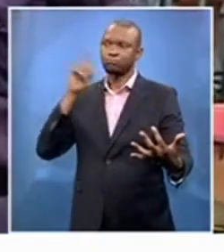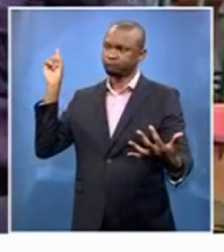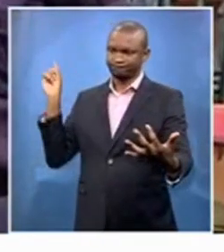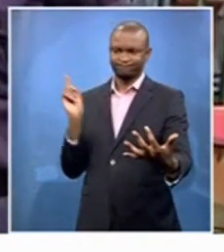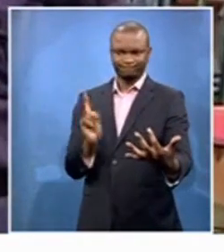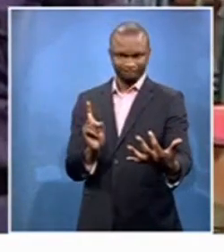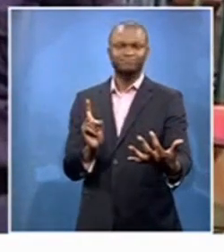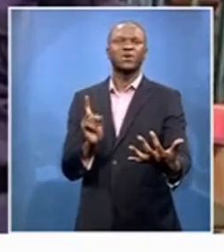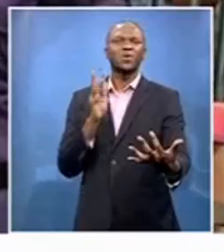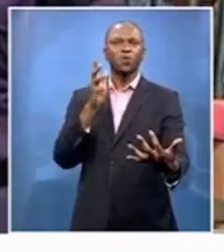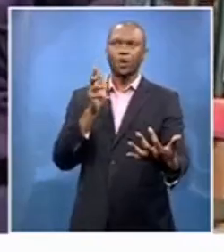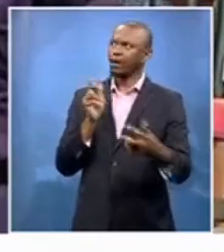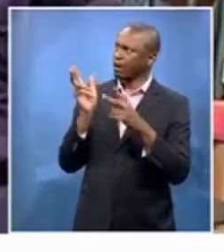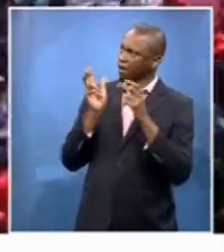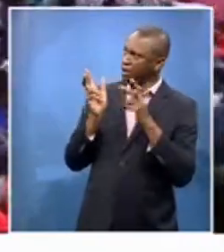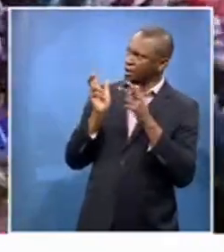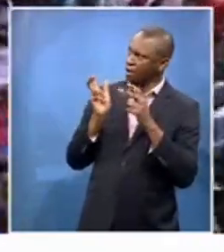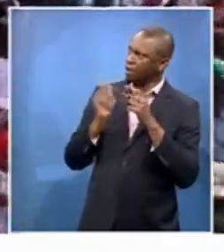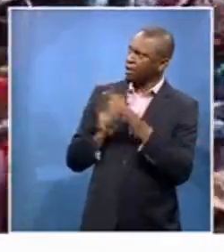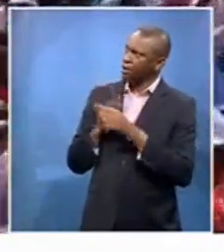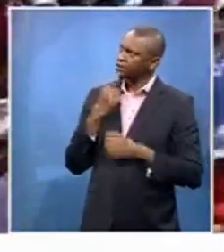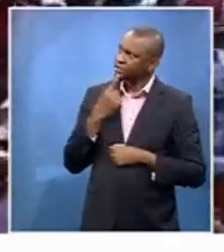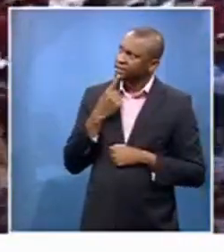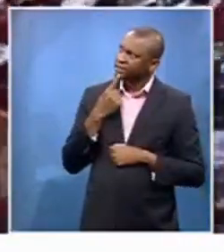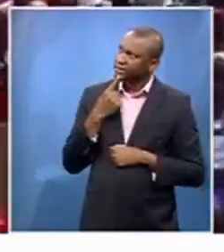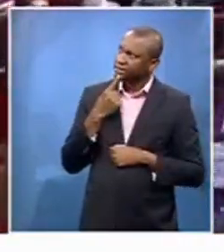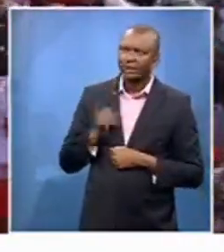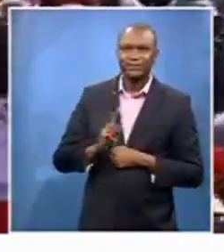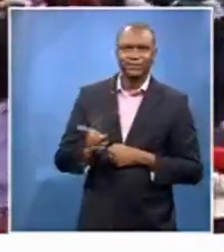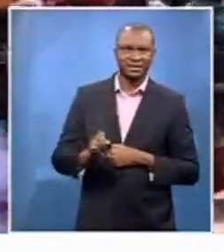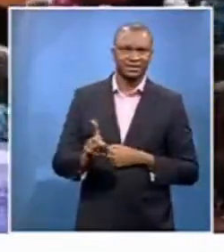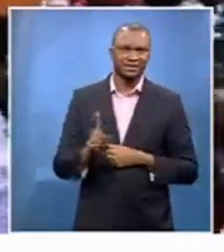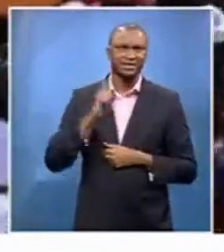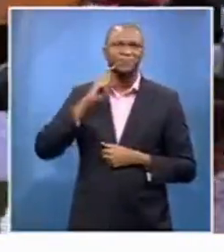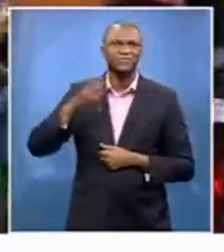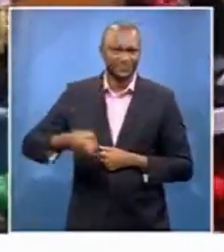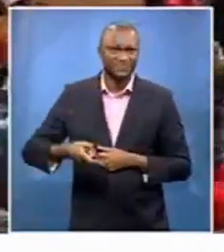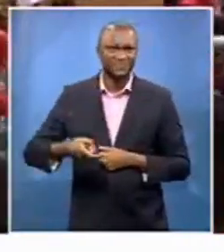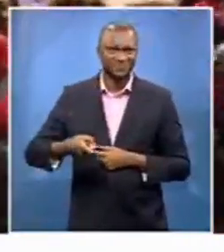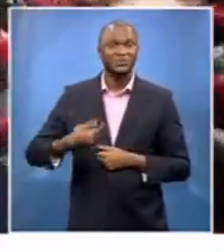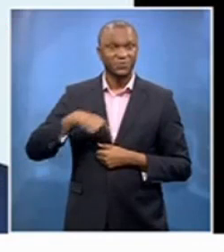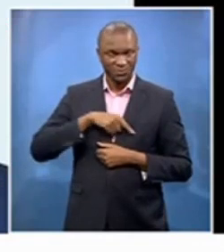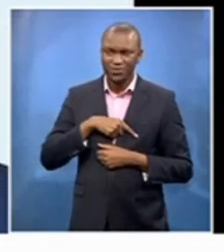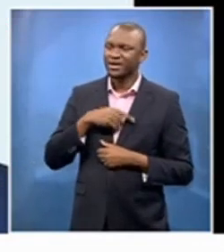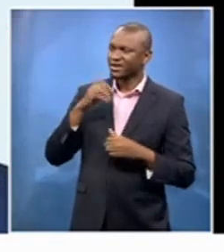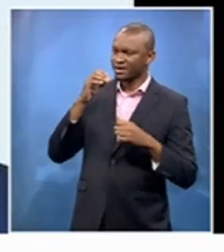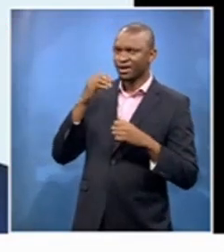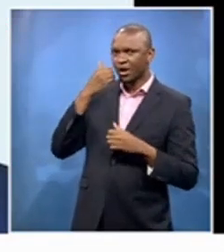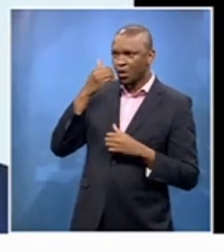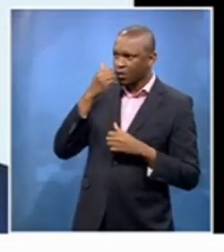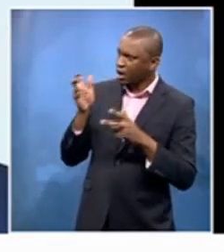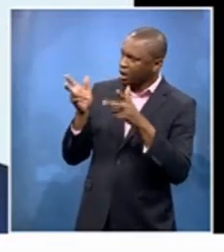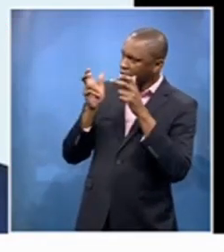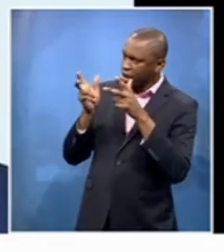ukuthi ingwenyama yeMaSwati isiphathele muphi umlayeto ngulelilanga lasibheke khona ukuthi eMaSwati aye